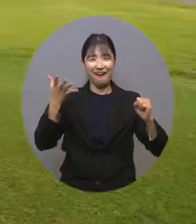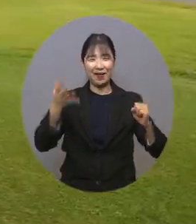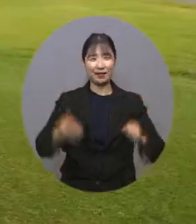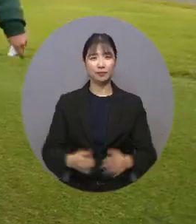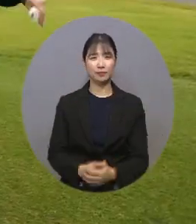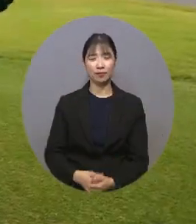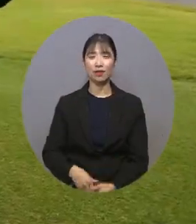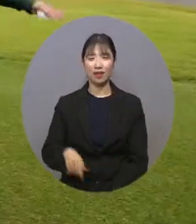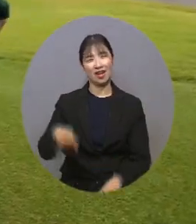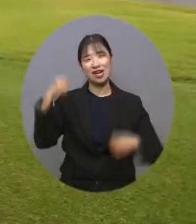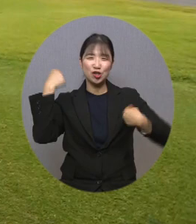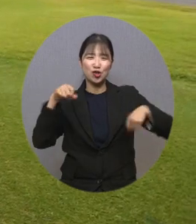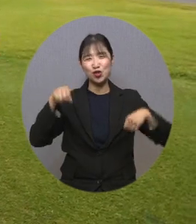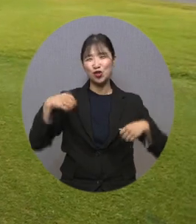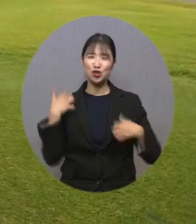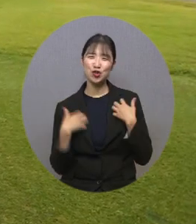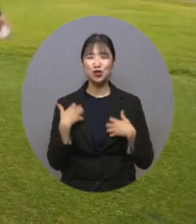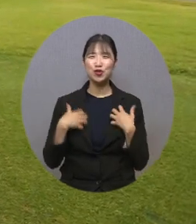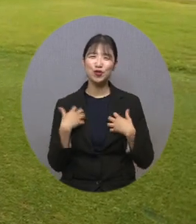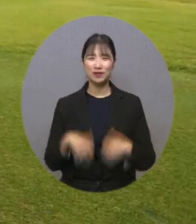이겼으니까 오징어 추!